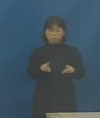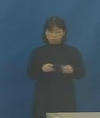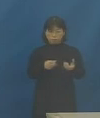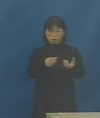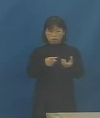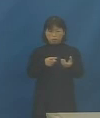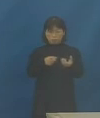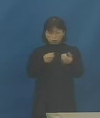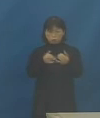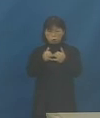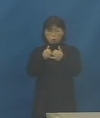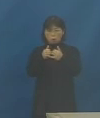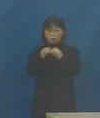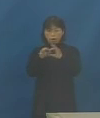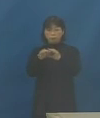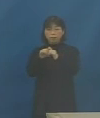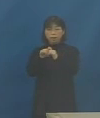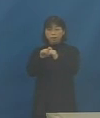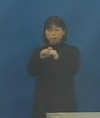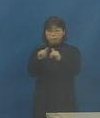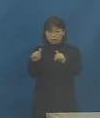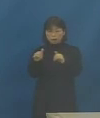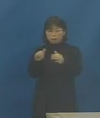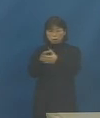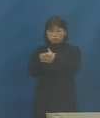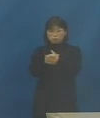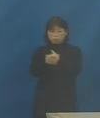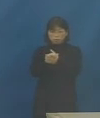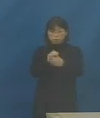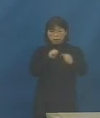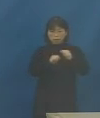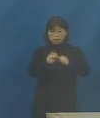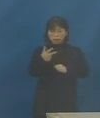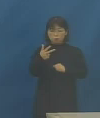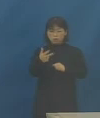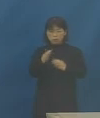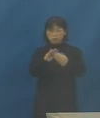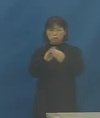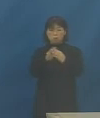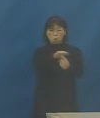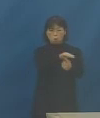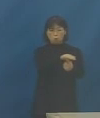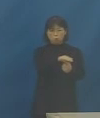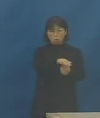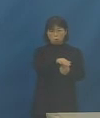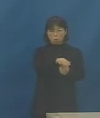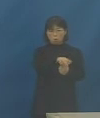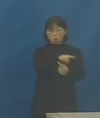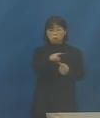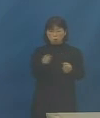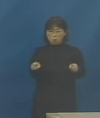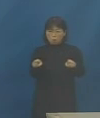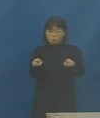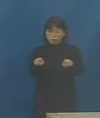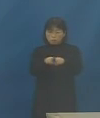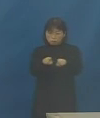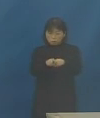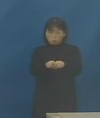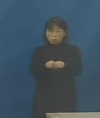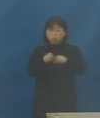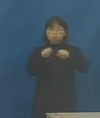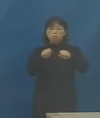者であるとかまだそれとミセスにうご一緒になって覚えで市町村とですね色とタイアップをしながらやっていこうと